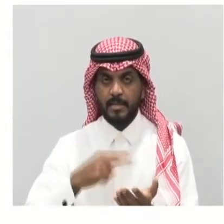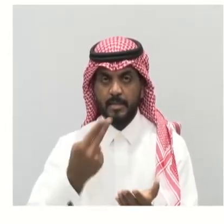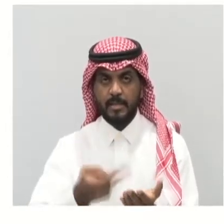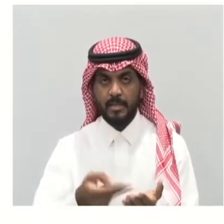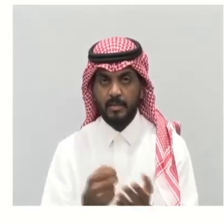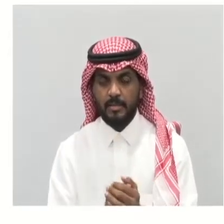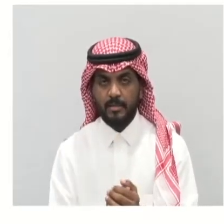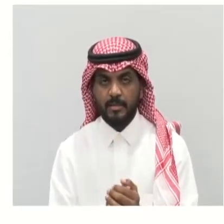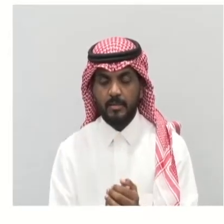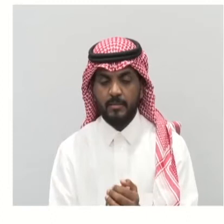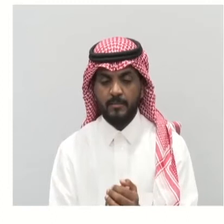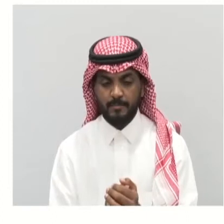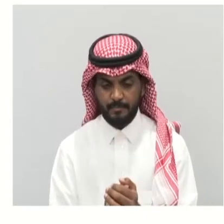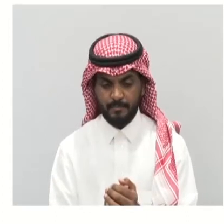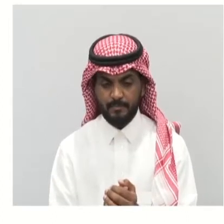إلى